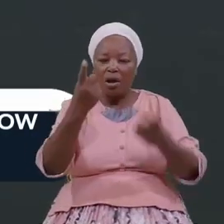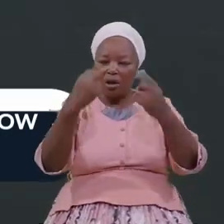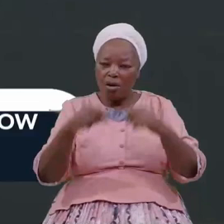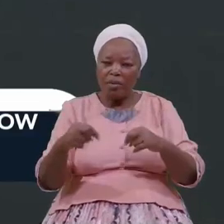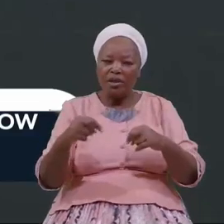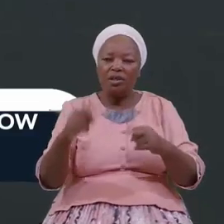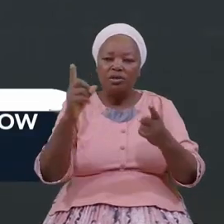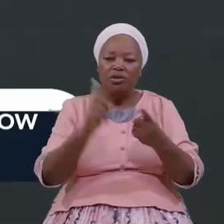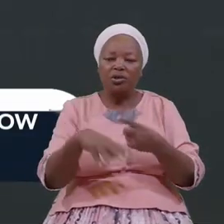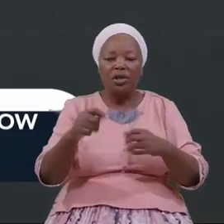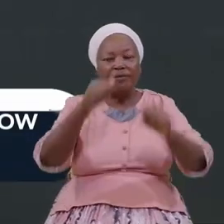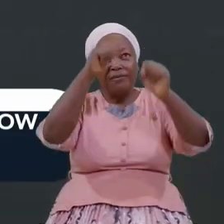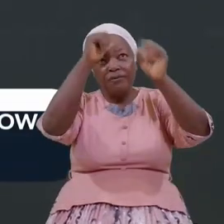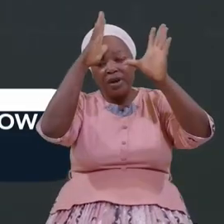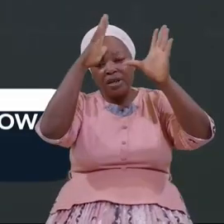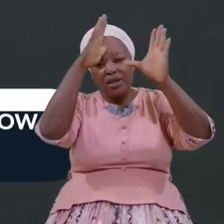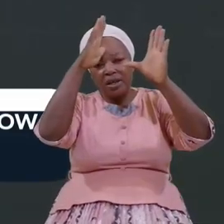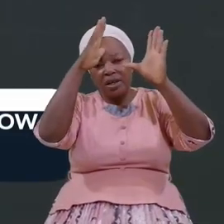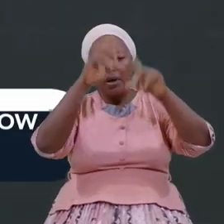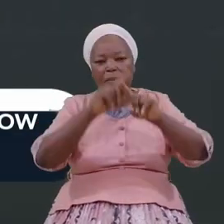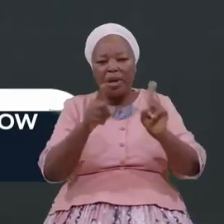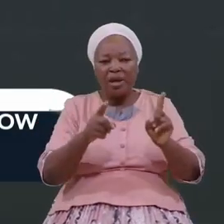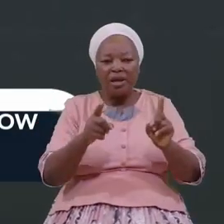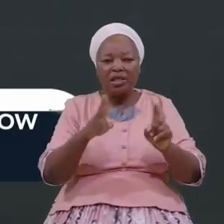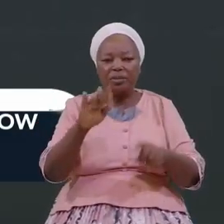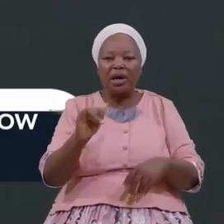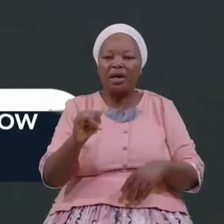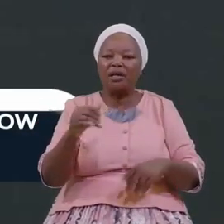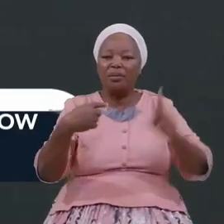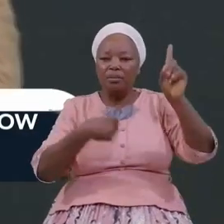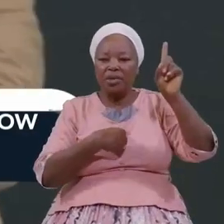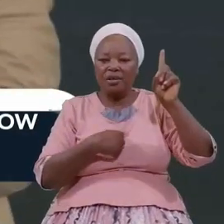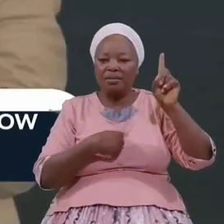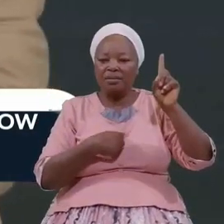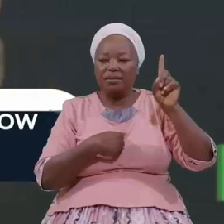ne vient au Père que par moi.